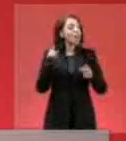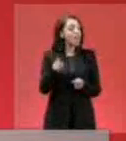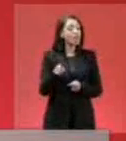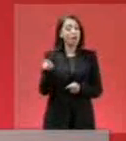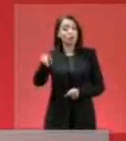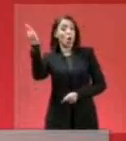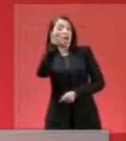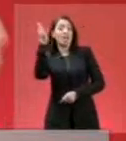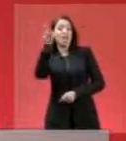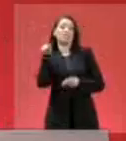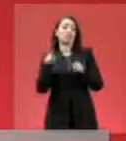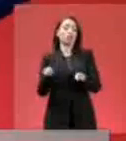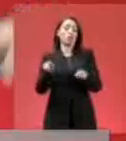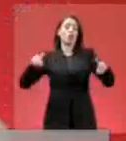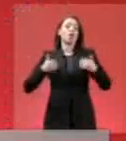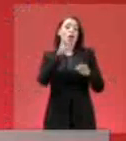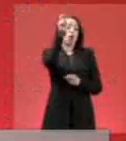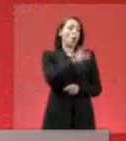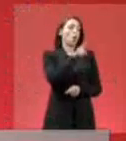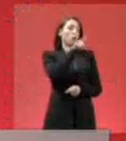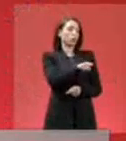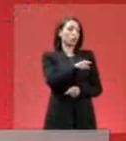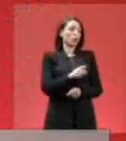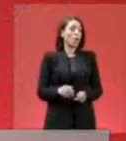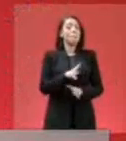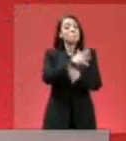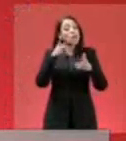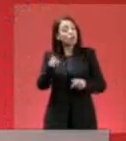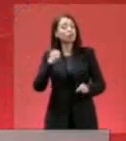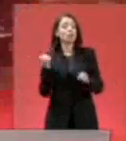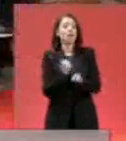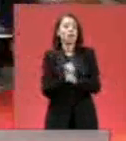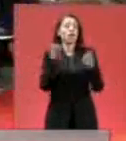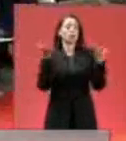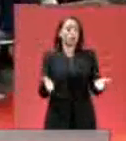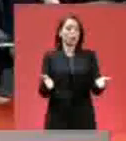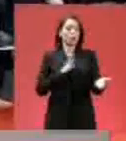ρατσιστική διάκριση ανάμεσα σε νέους και σε μεγαλύτερους εργαζόμενους.